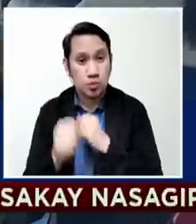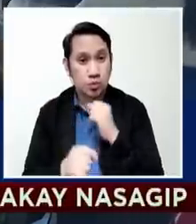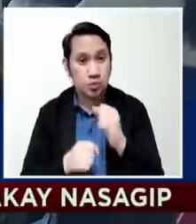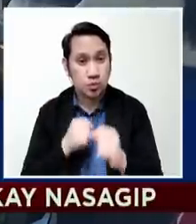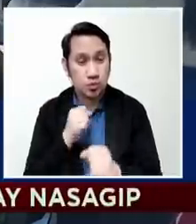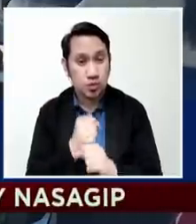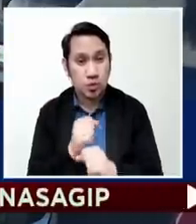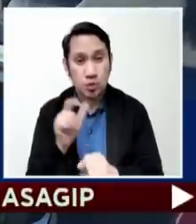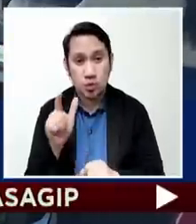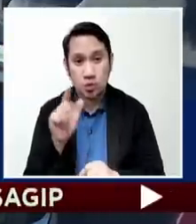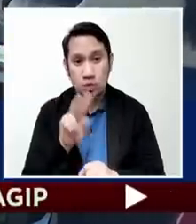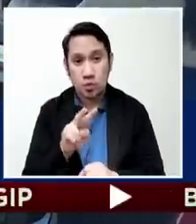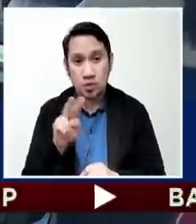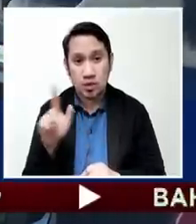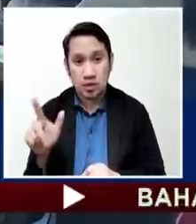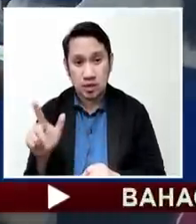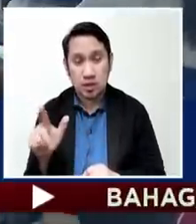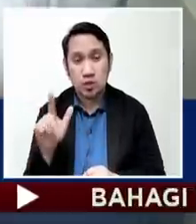year